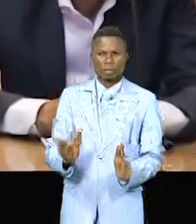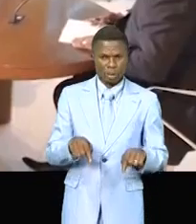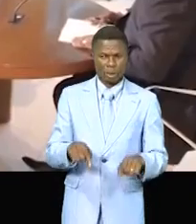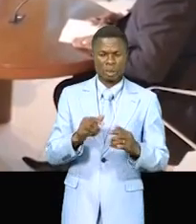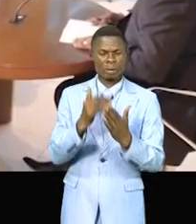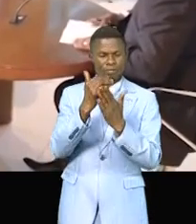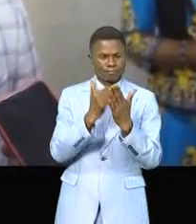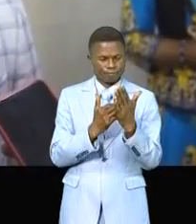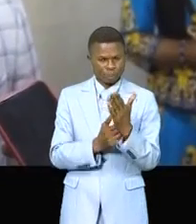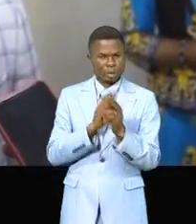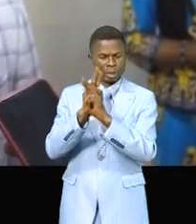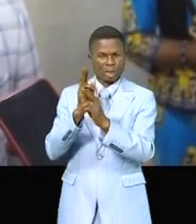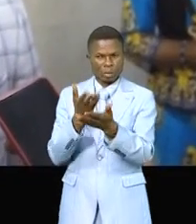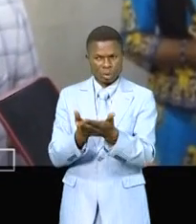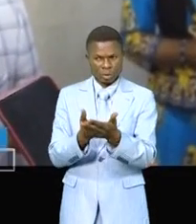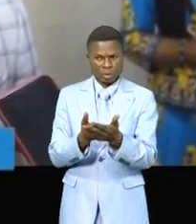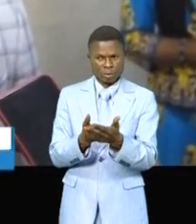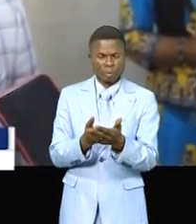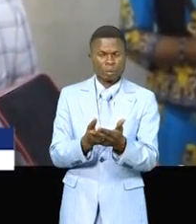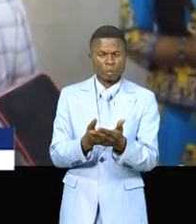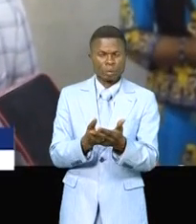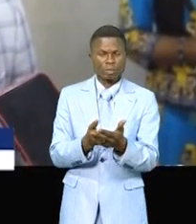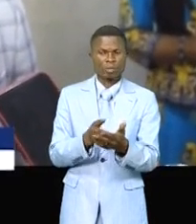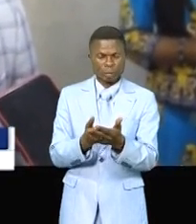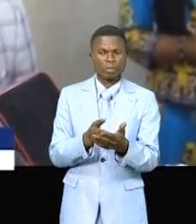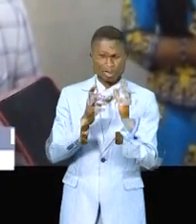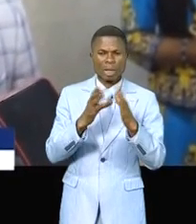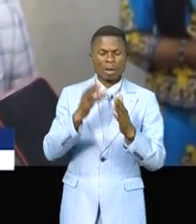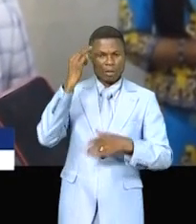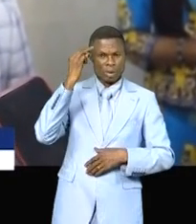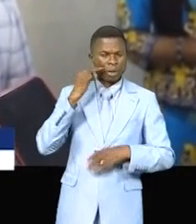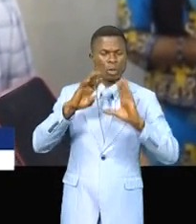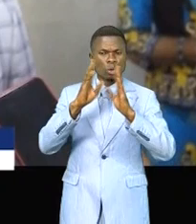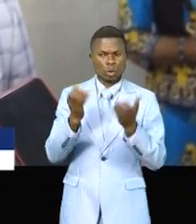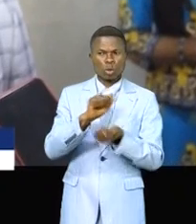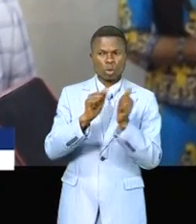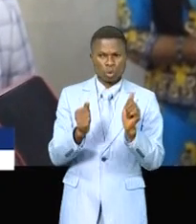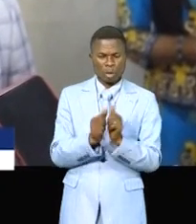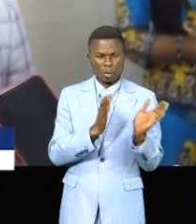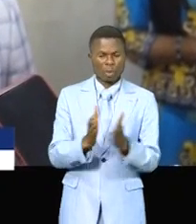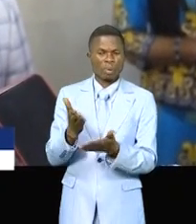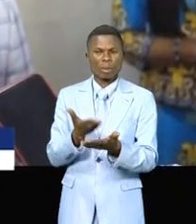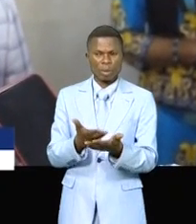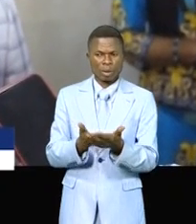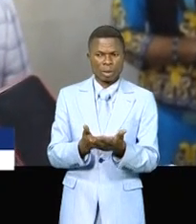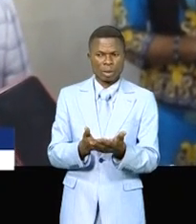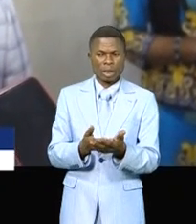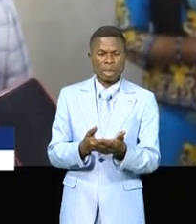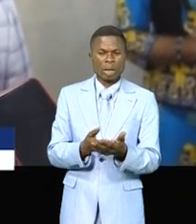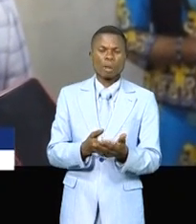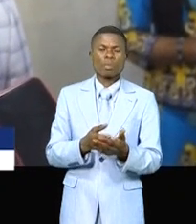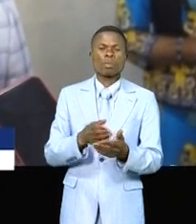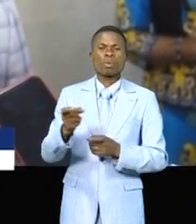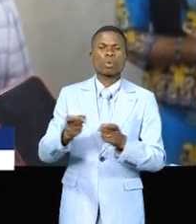Nous avons fait part au ministre toutes les stratégies que nous avons mises en place pour gérer les